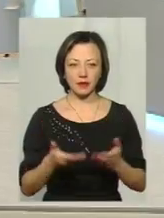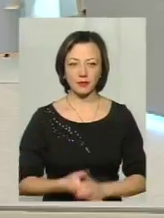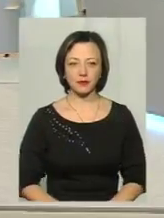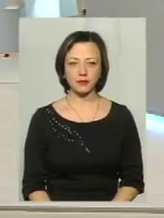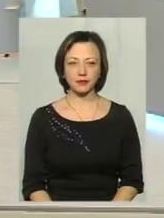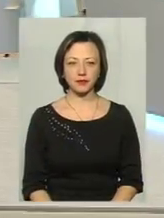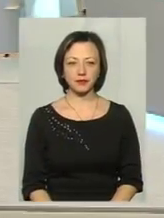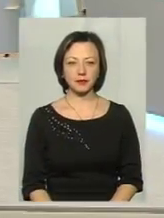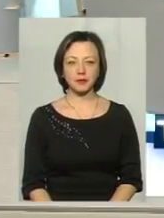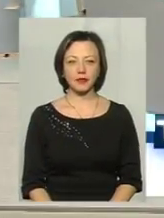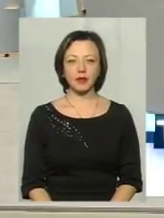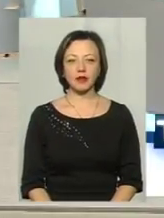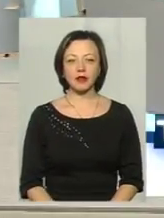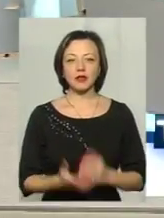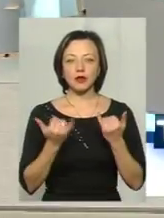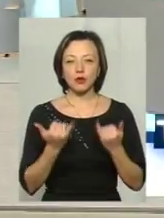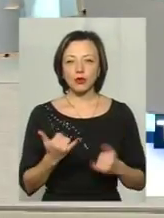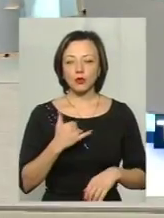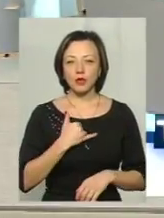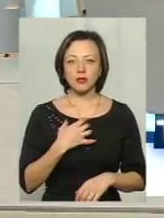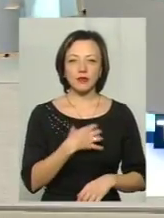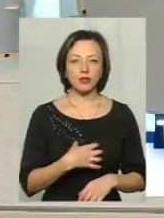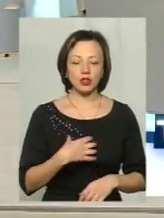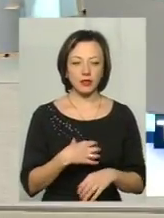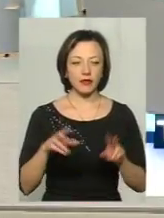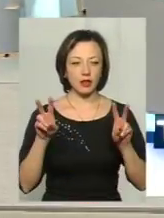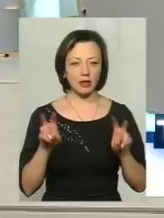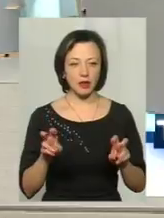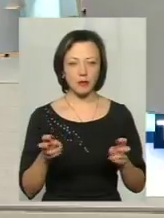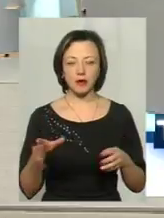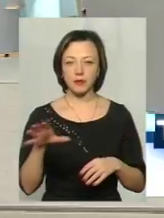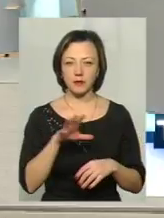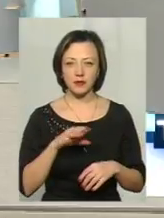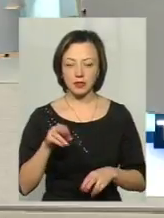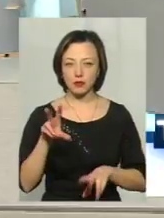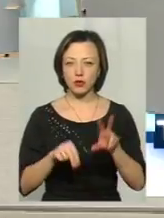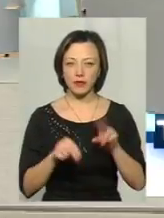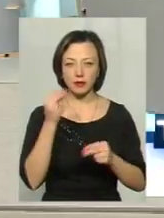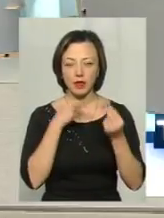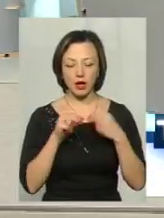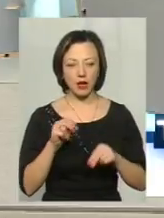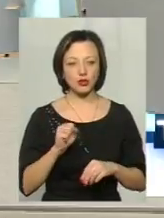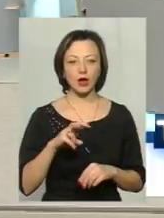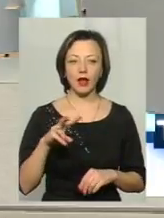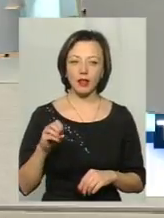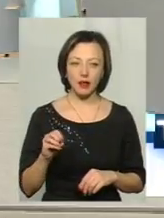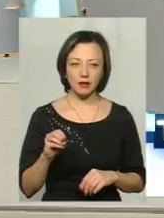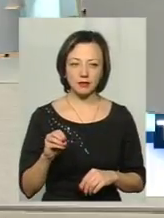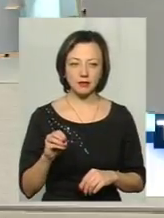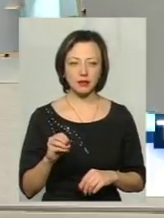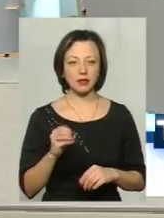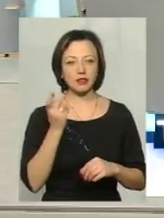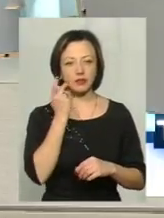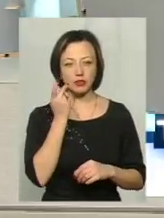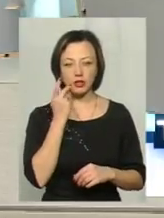Добрий день. Отож, сьогодні в нас важлива тема. Ми всі завжди сподіваємося на краще, але, як то